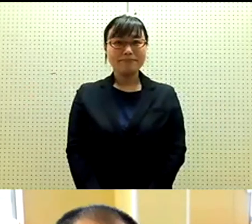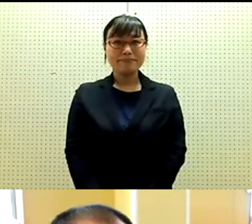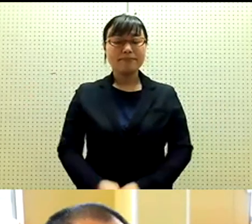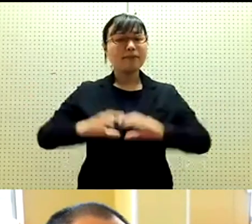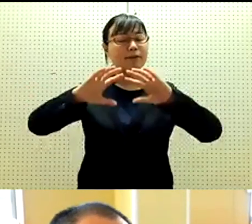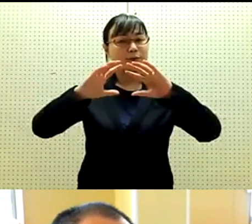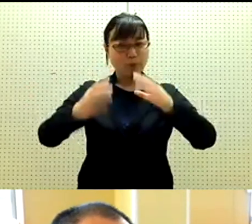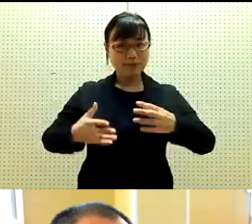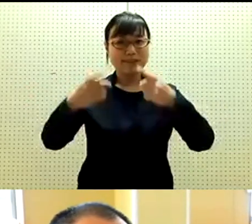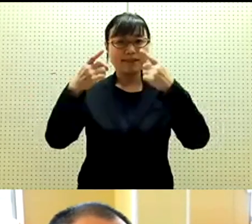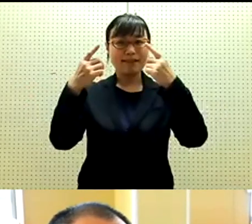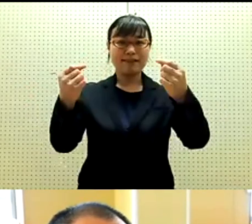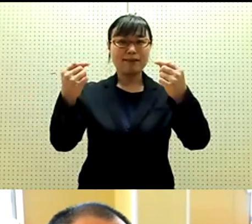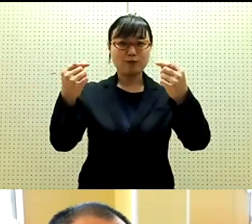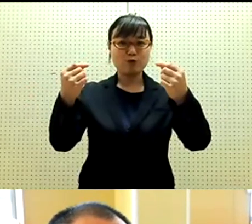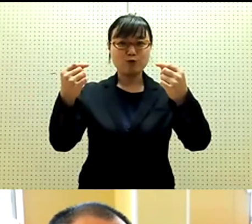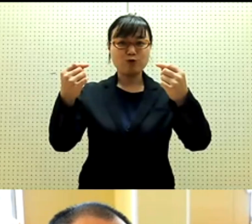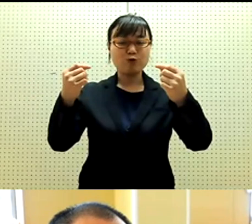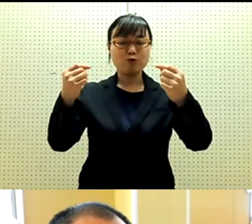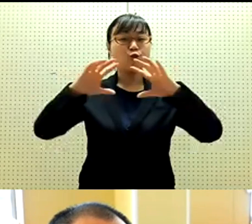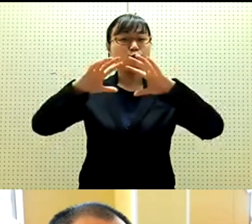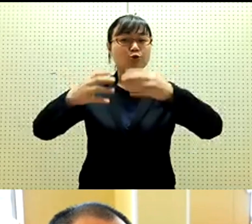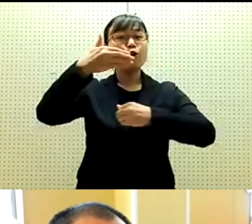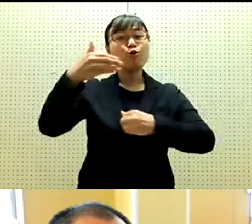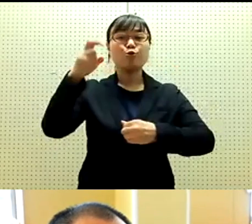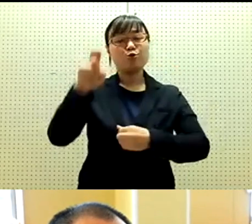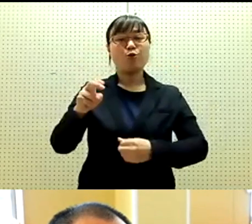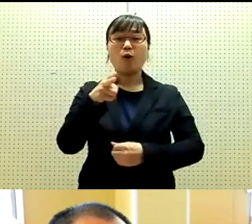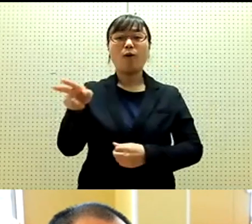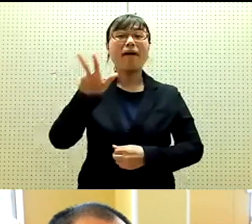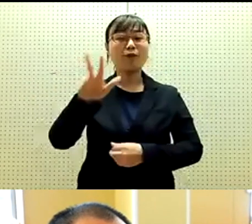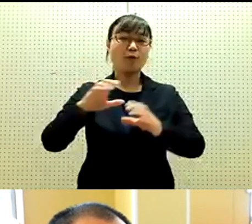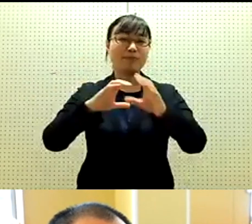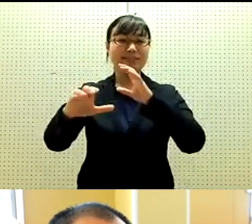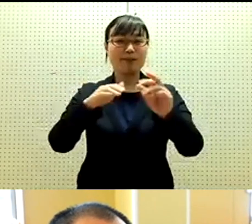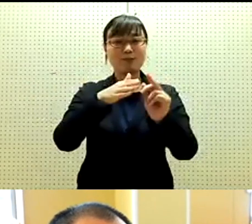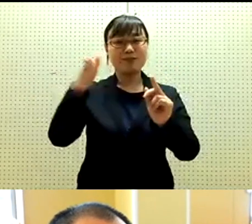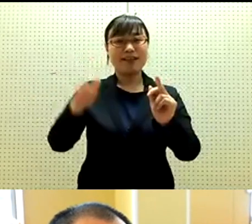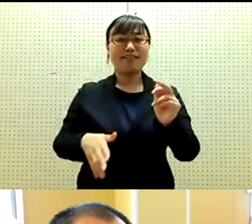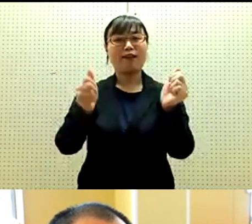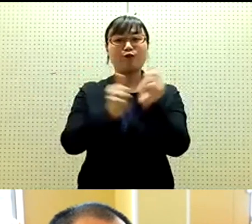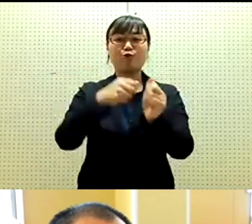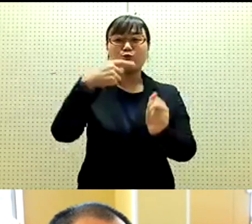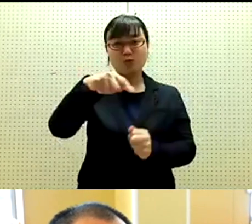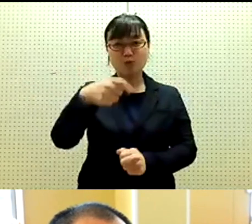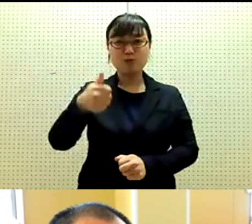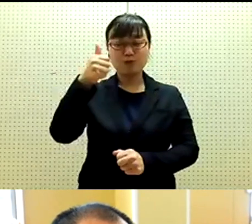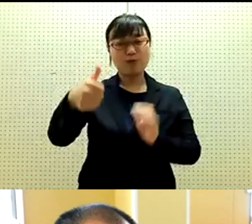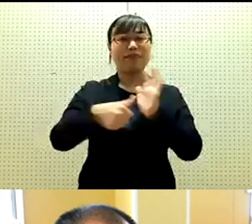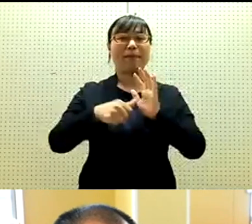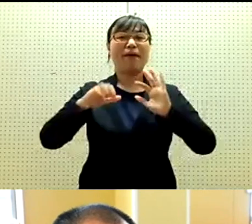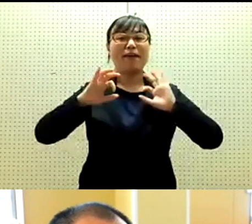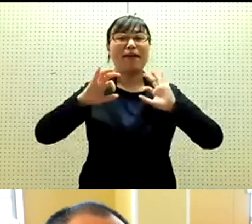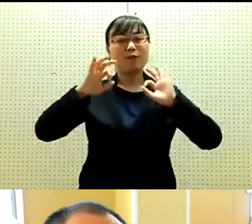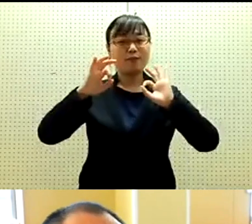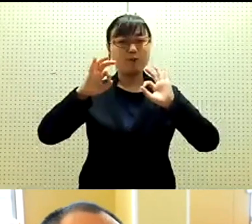学グローバルコミュニケーションセンター准教授の豊福晋平先生です。